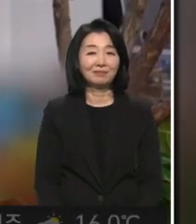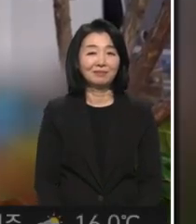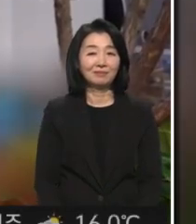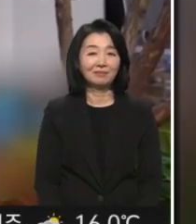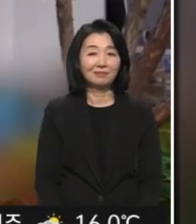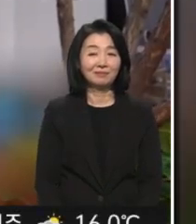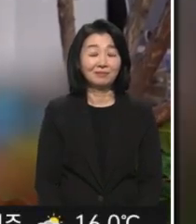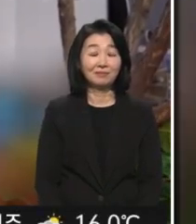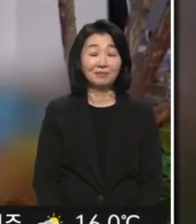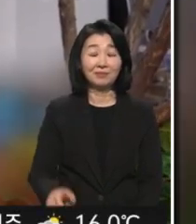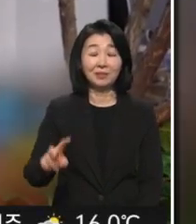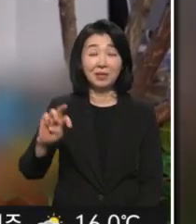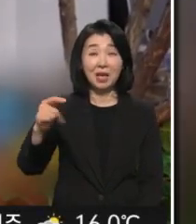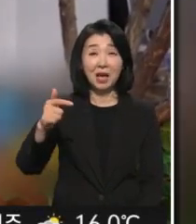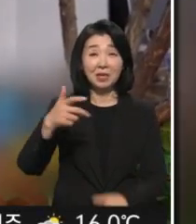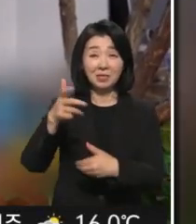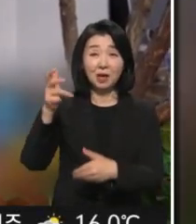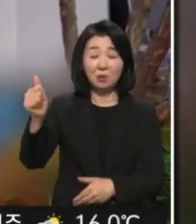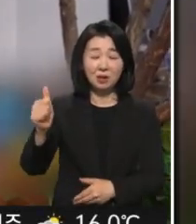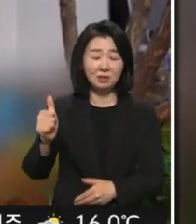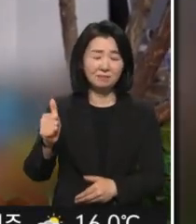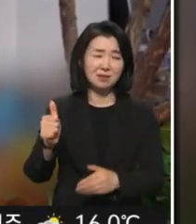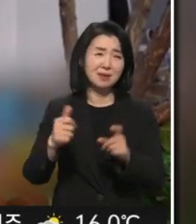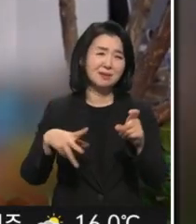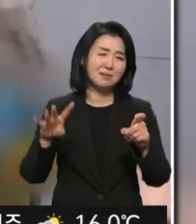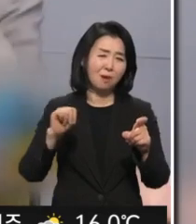한 장관님 너무 많습니다.